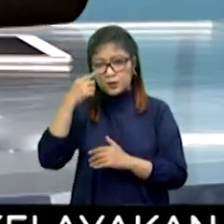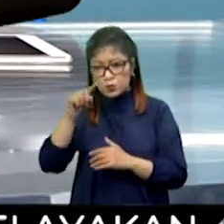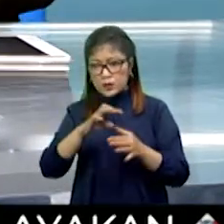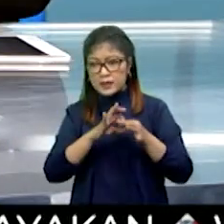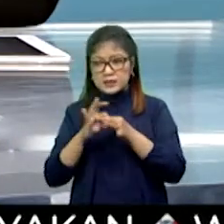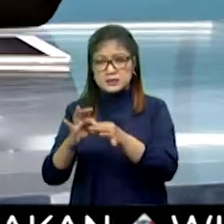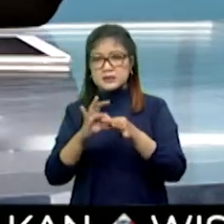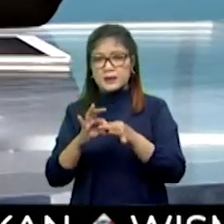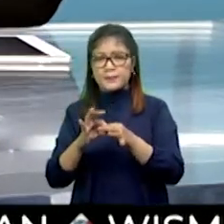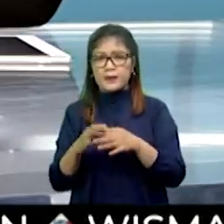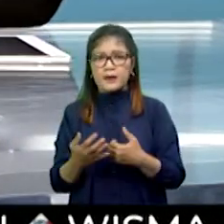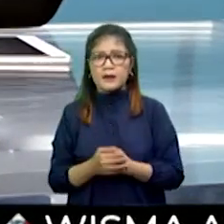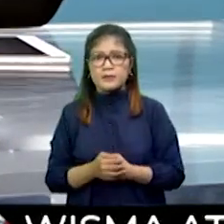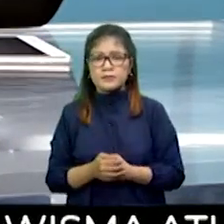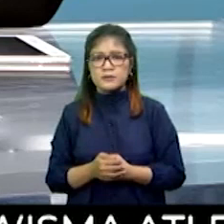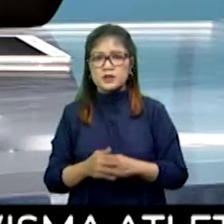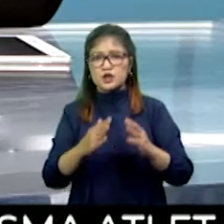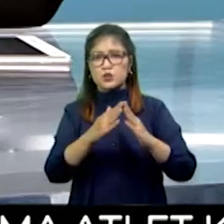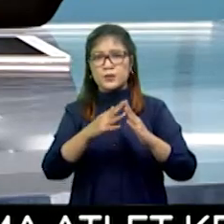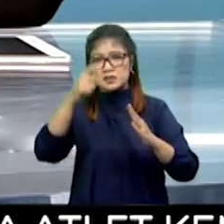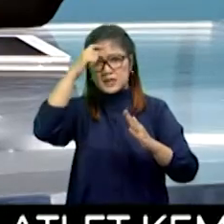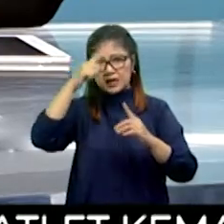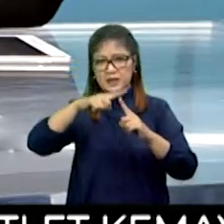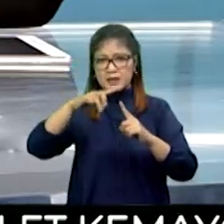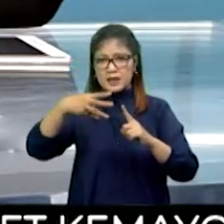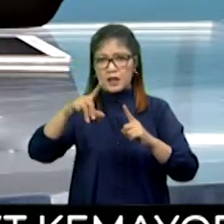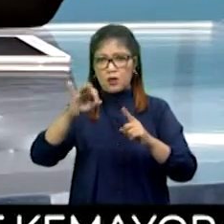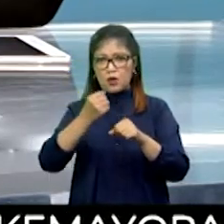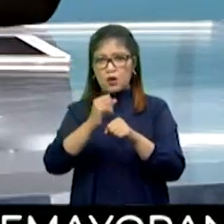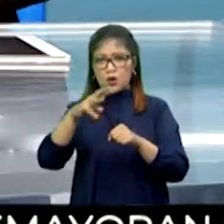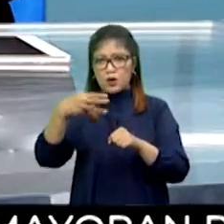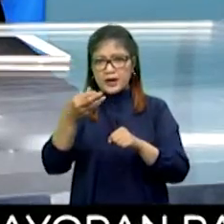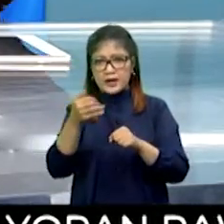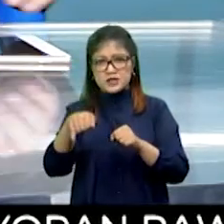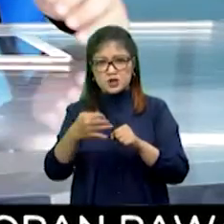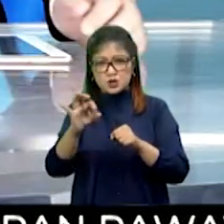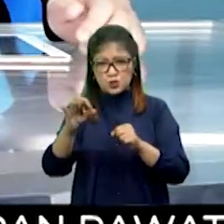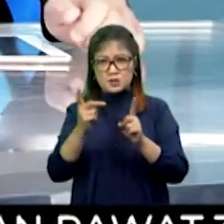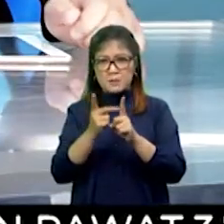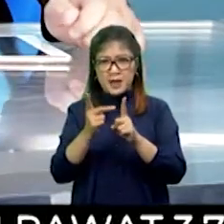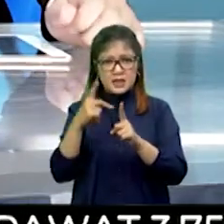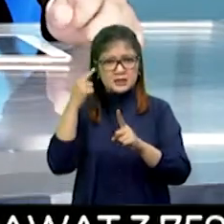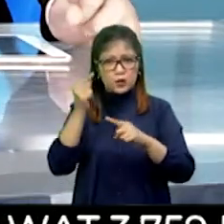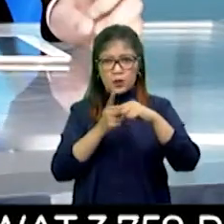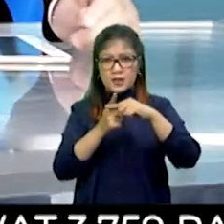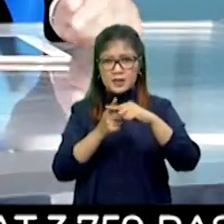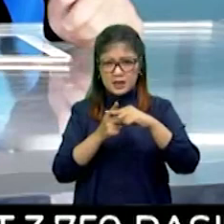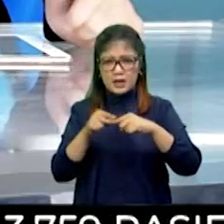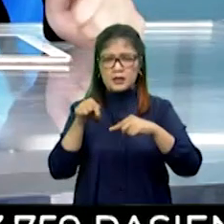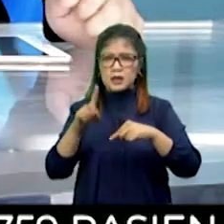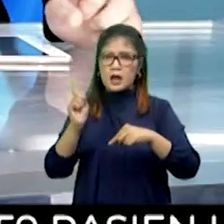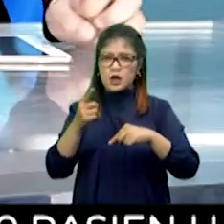MNC peduli bekerjasama dengan Rumah Sakit Telogorejo Semarang Jawa Tengah kembali menggelar operasi katarak